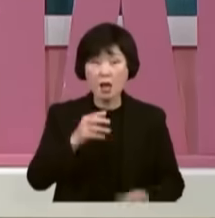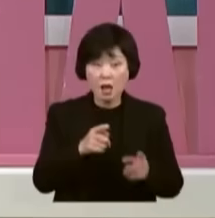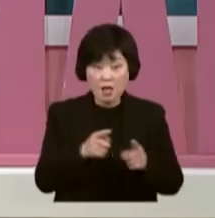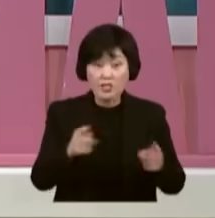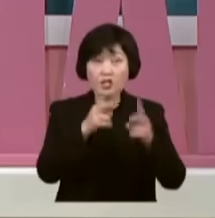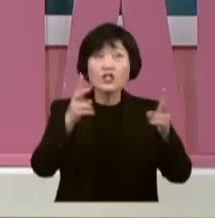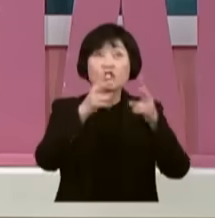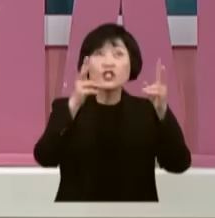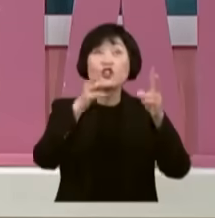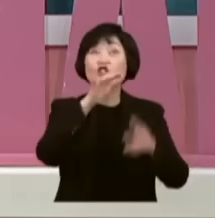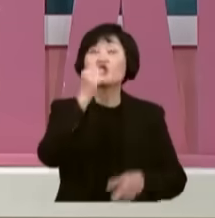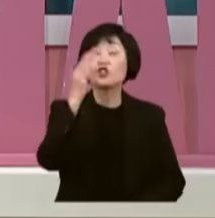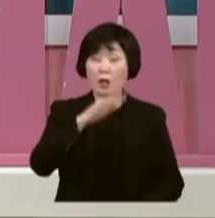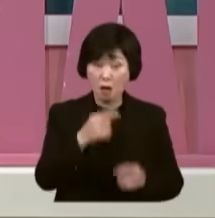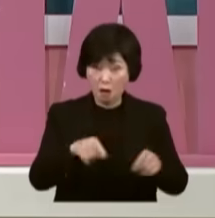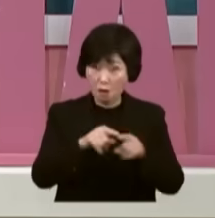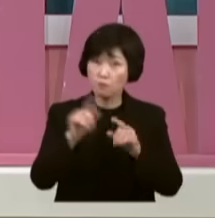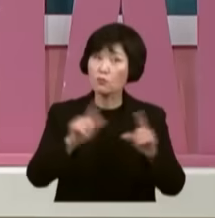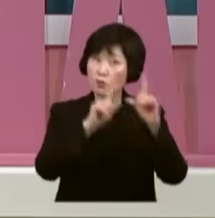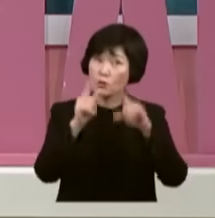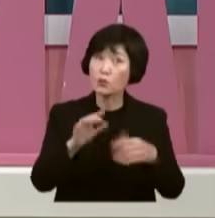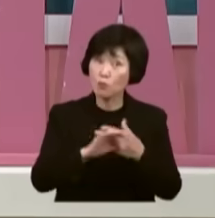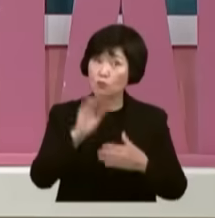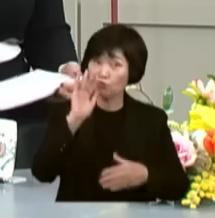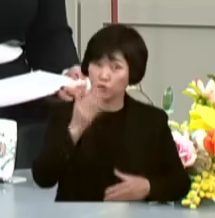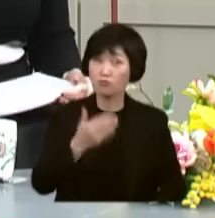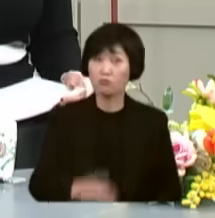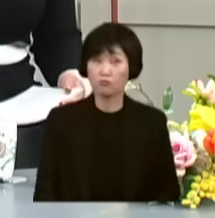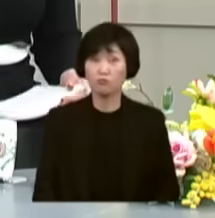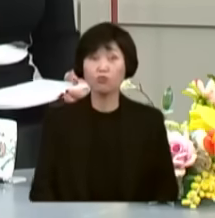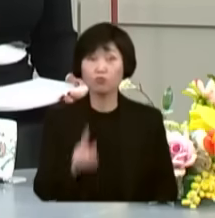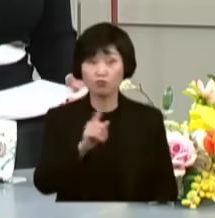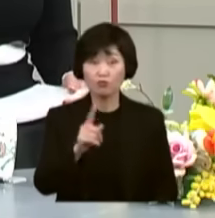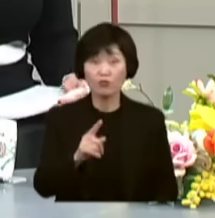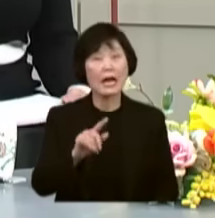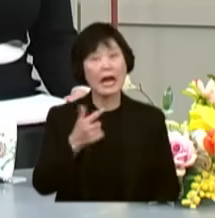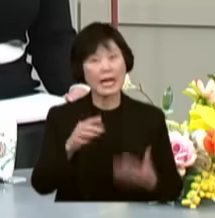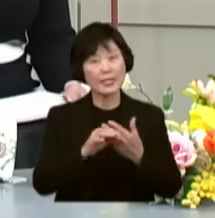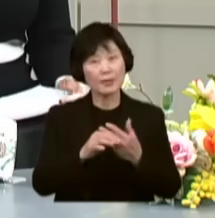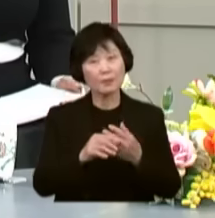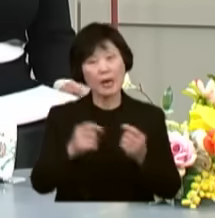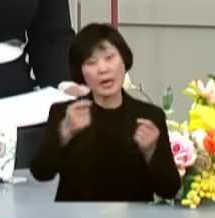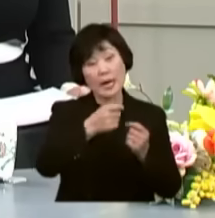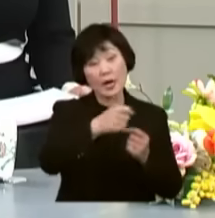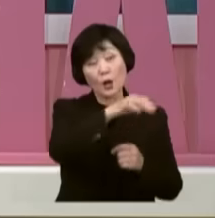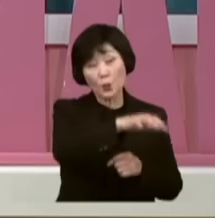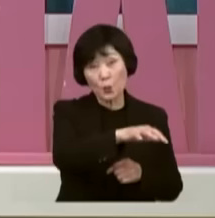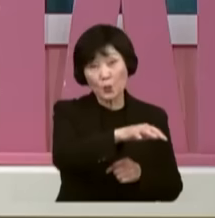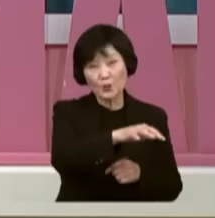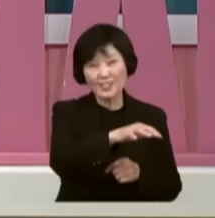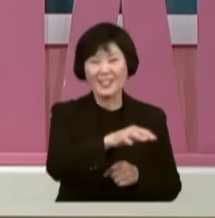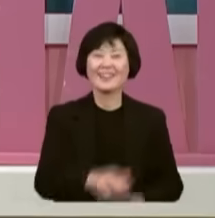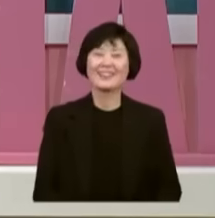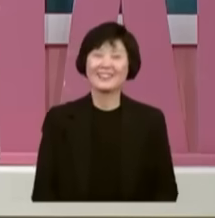밥 먹어라 그러면 내려와서 같이 밥 먹고. 절서. 아니야, 안 돼. 안 돼요. 그렇지 않으면 옆동에. 부부가. 그렇지, 옆동. 부부가 그러면은,